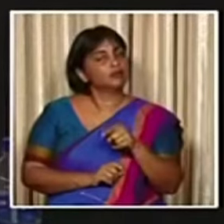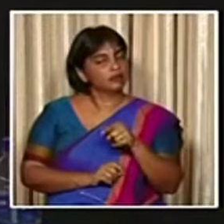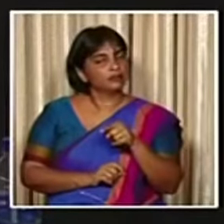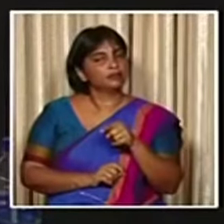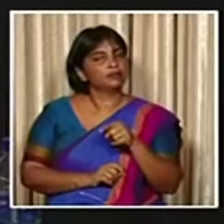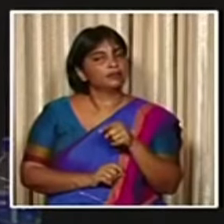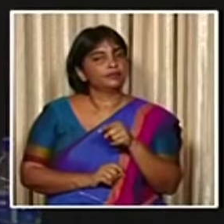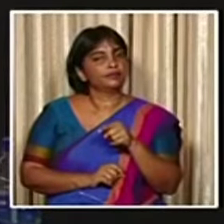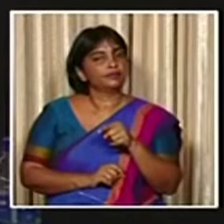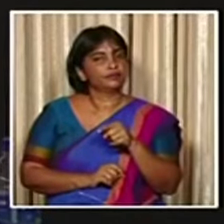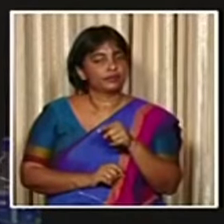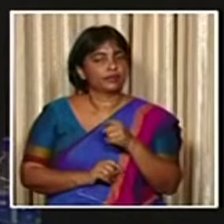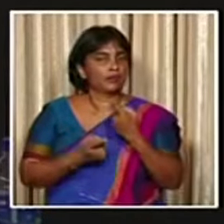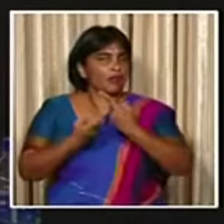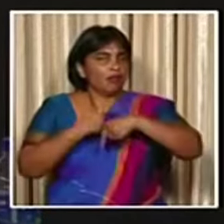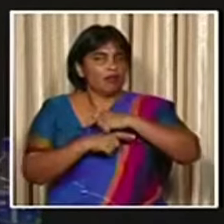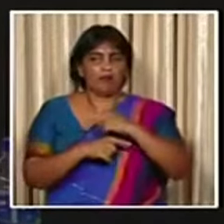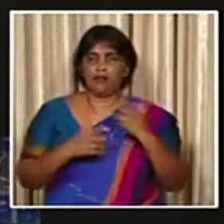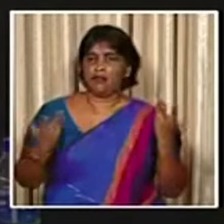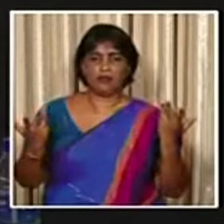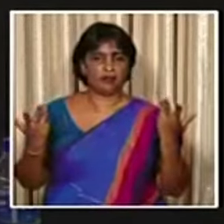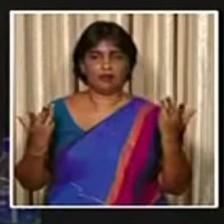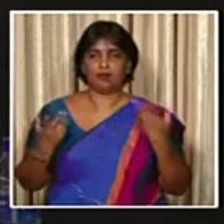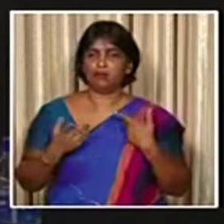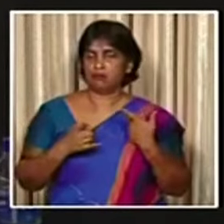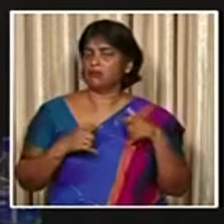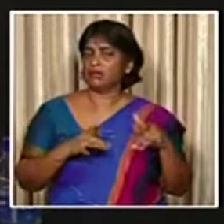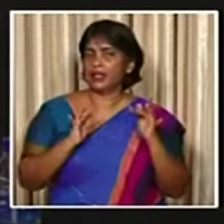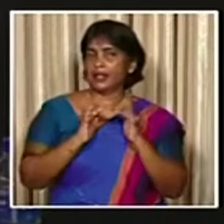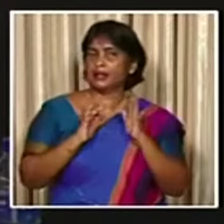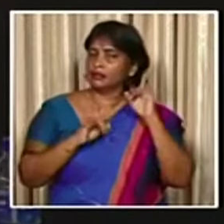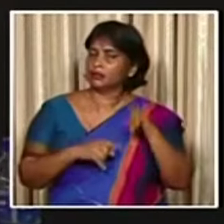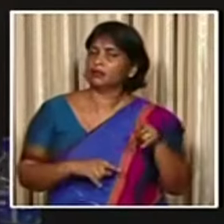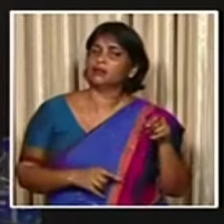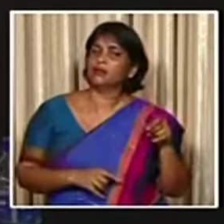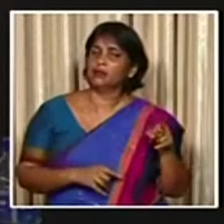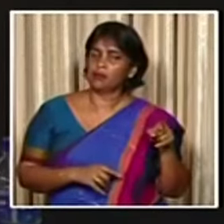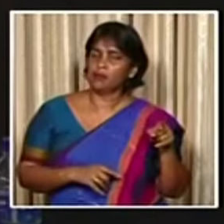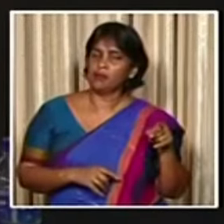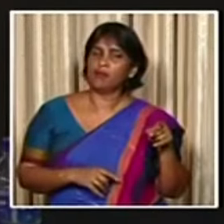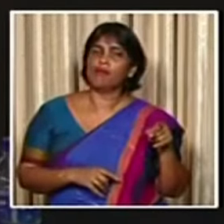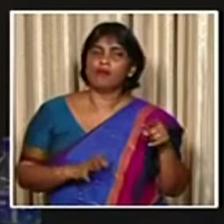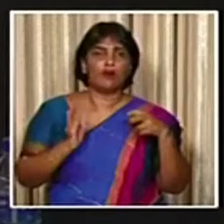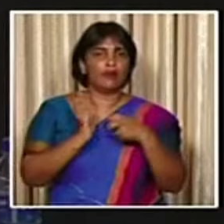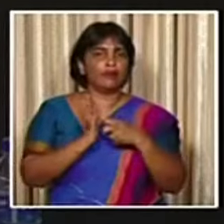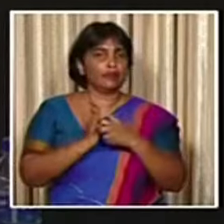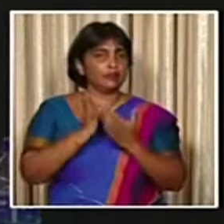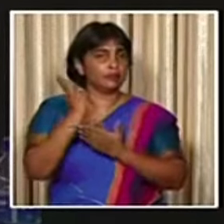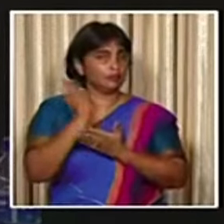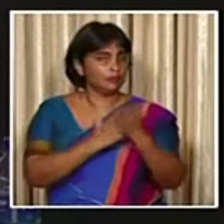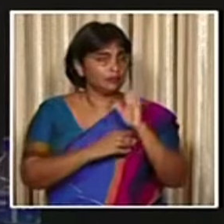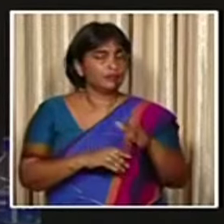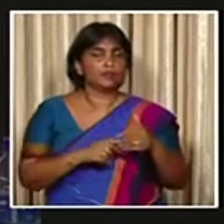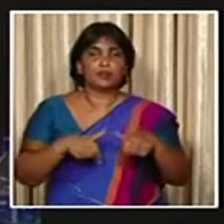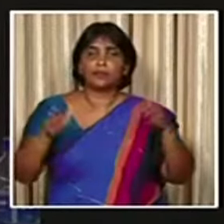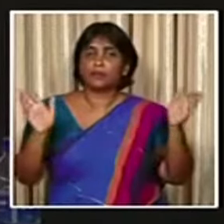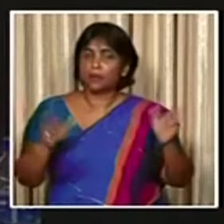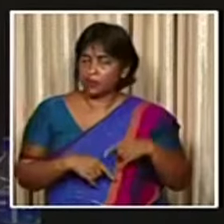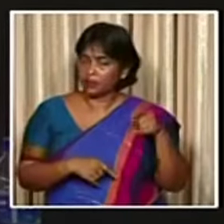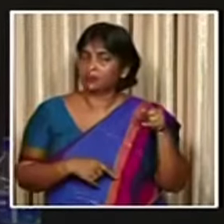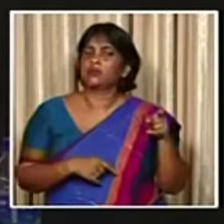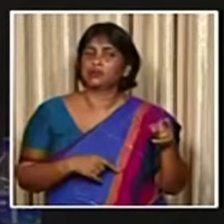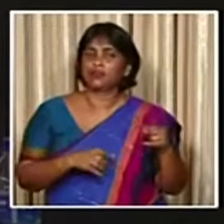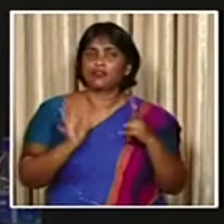මේක රිවර්ස් කරලා නැහැ. ඔන්ලයින් මේ වීසා ඇප්ලිකේෂන් තාමත්